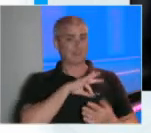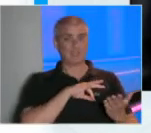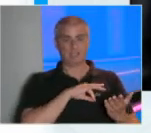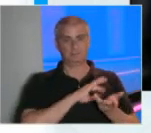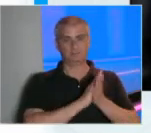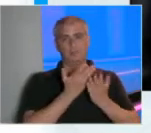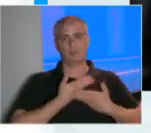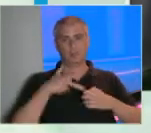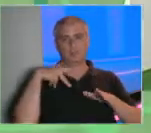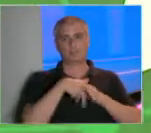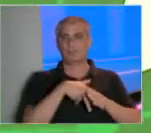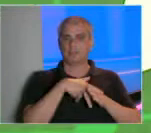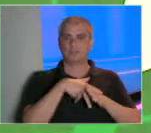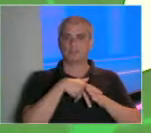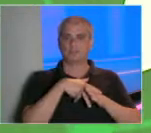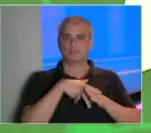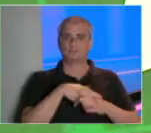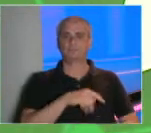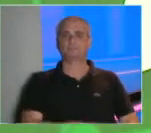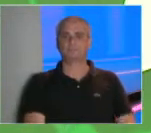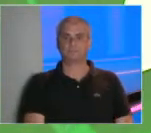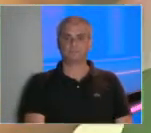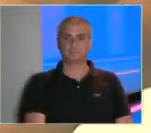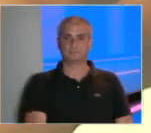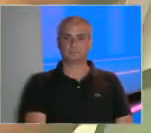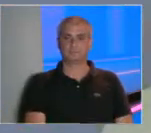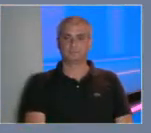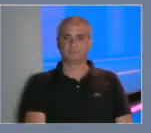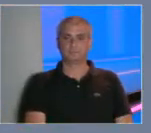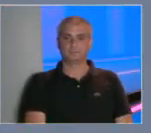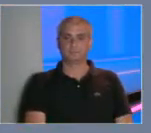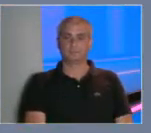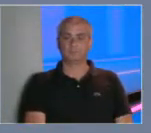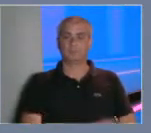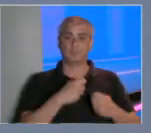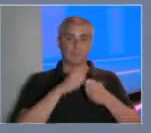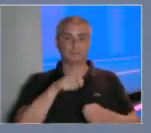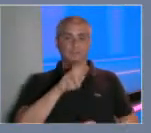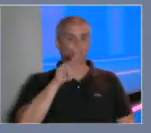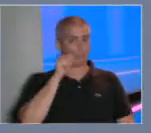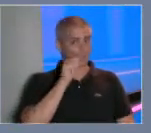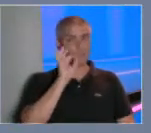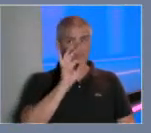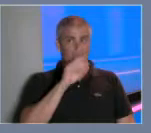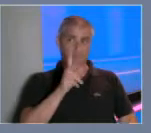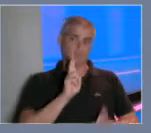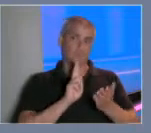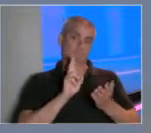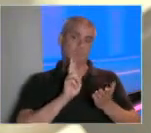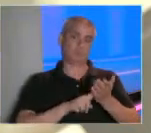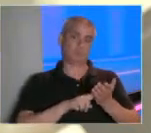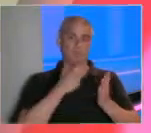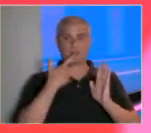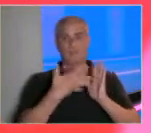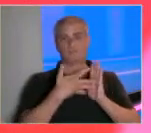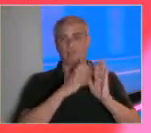תהיה מנכס לנטל, כך כותבת חברת הכנסת. מעניין לראות האם כחברת כנסת מכחול לבן עדיין תישמר לה הזכות